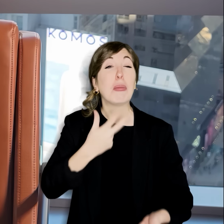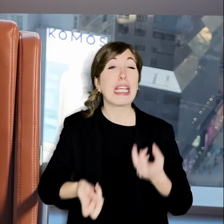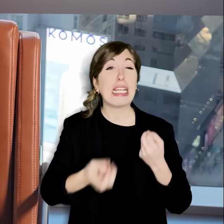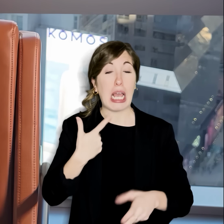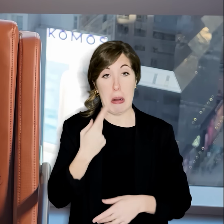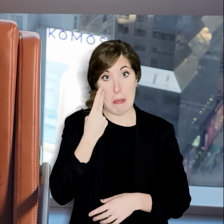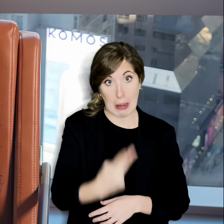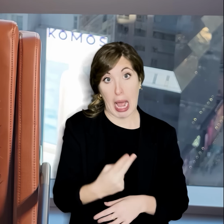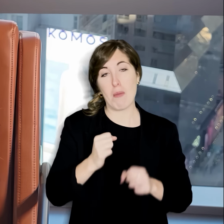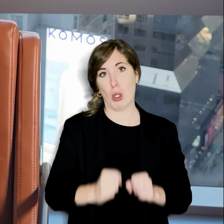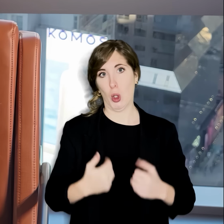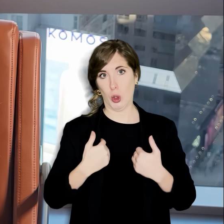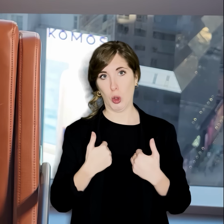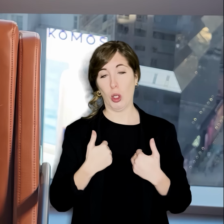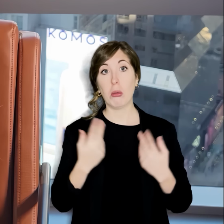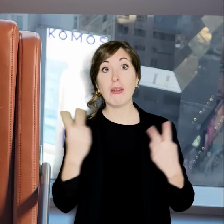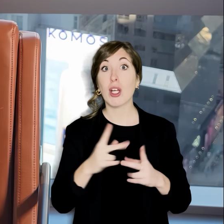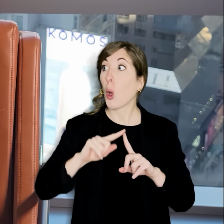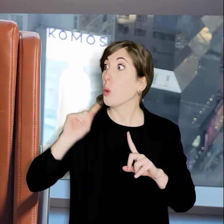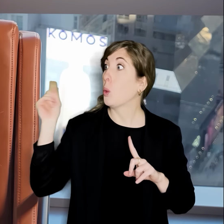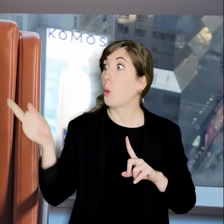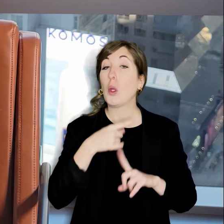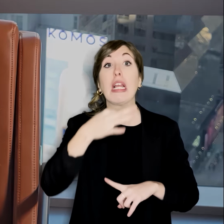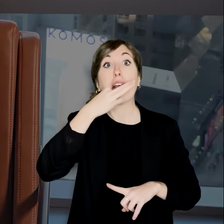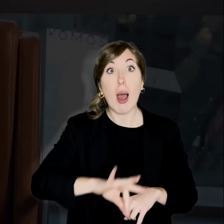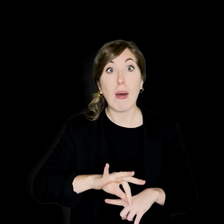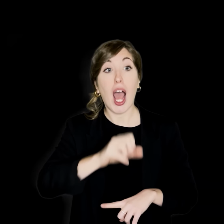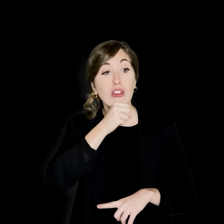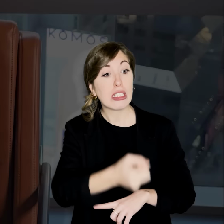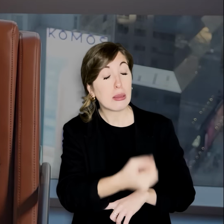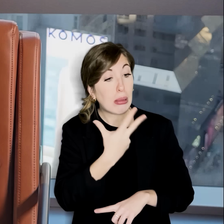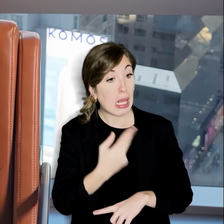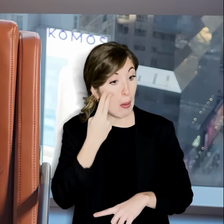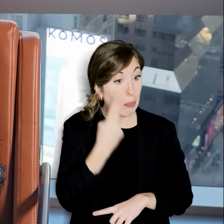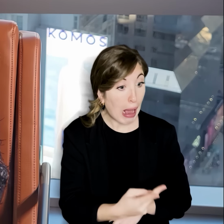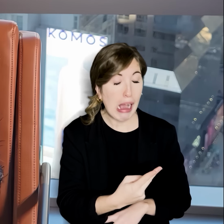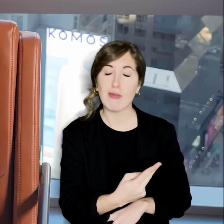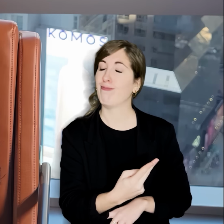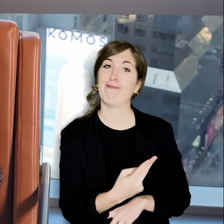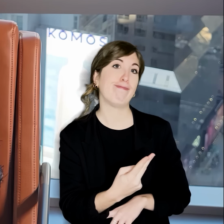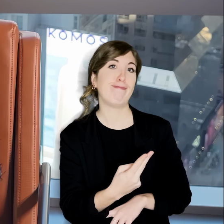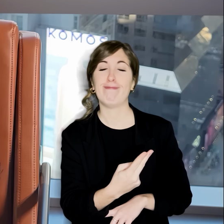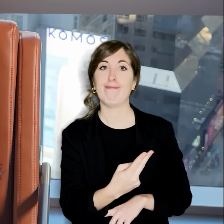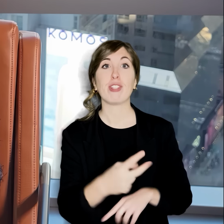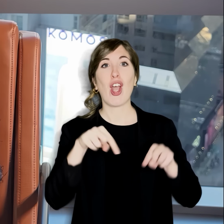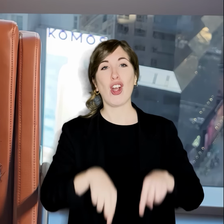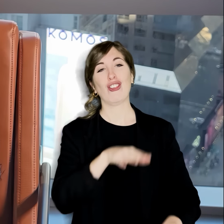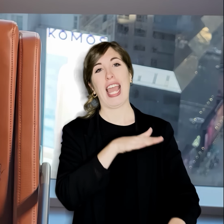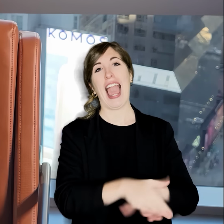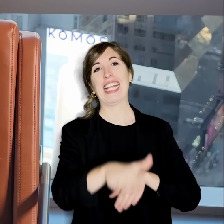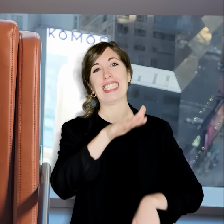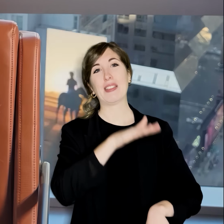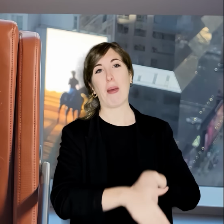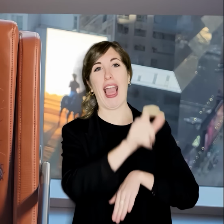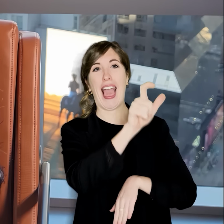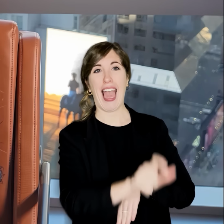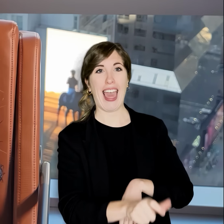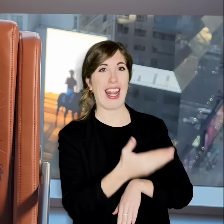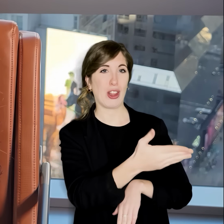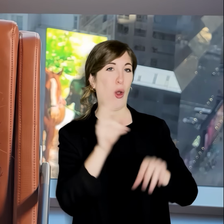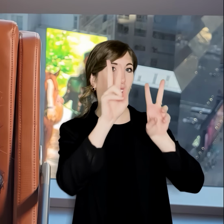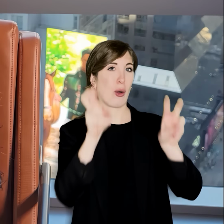segni Ma non tutti sono in grado di solo qui oggi con un vero esperto in materia